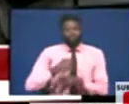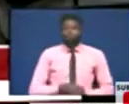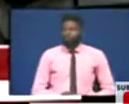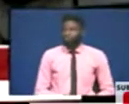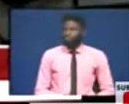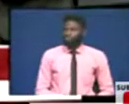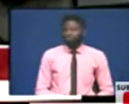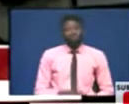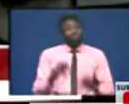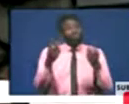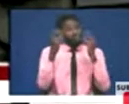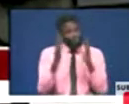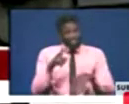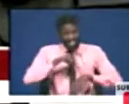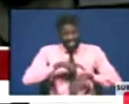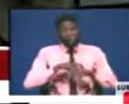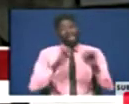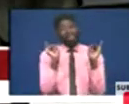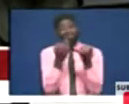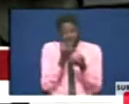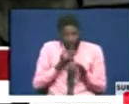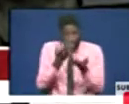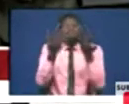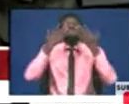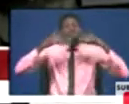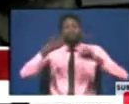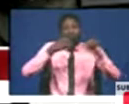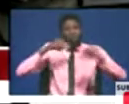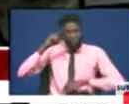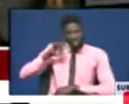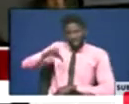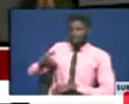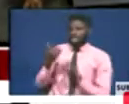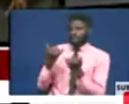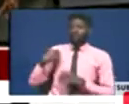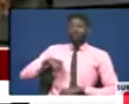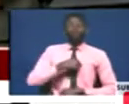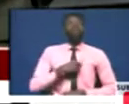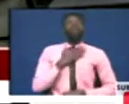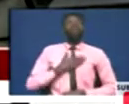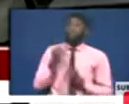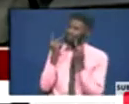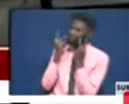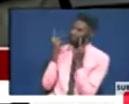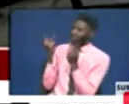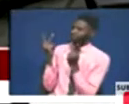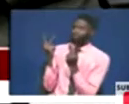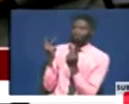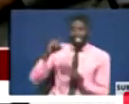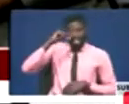Na mtazamaji, baada ya kupata taarifa hiyo kutoka kaunti ya Mombasa, hivi sasa ningependa tumtazame kwa ukaribu gavana mteule wa